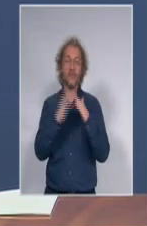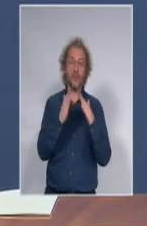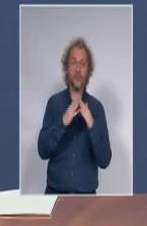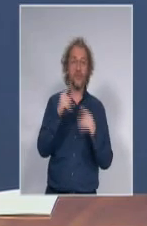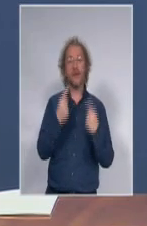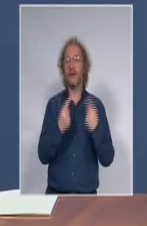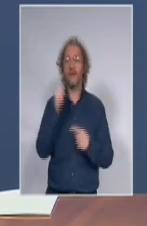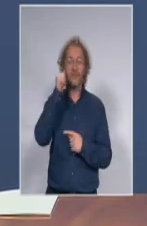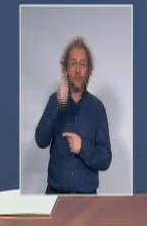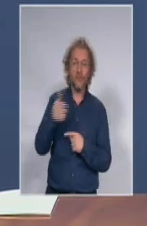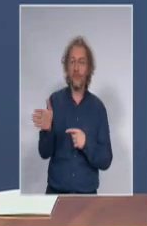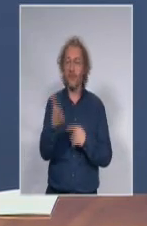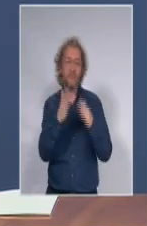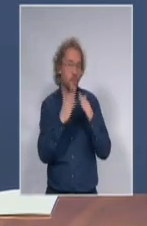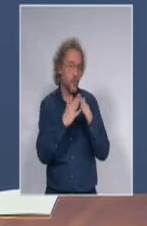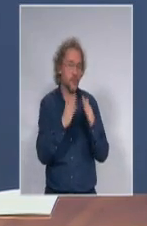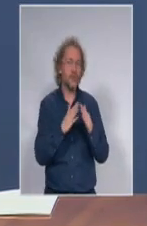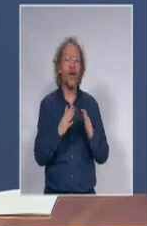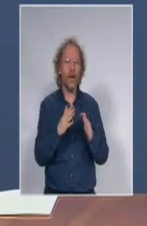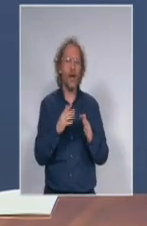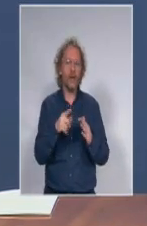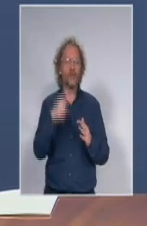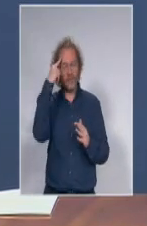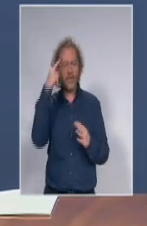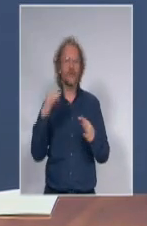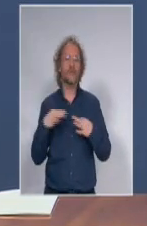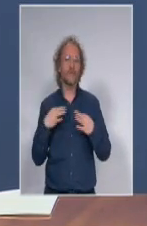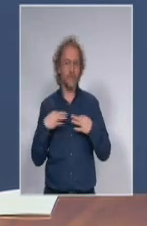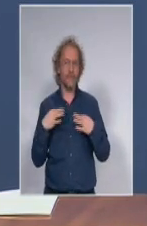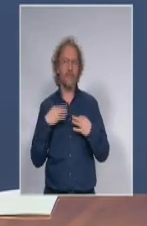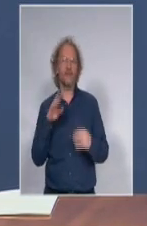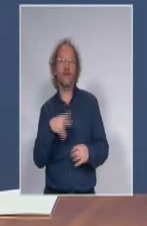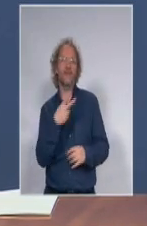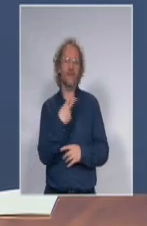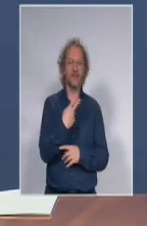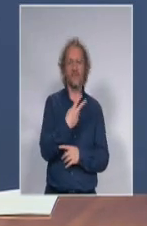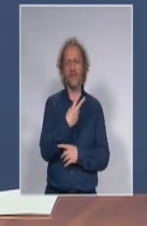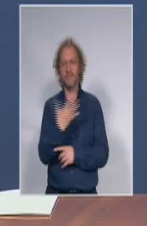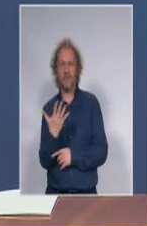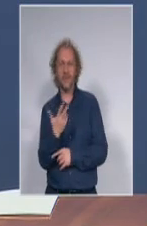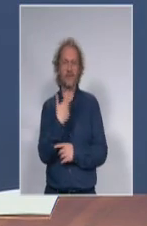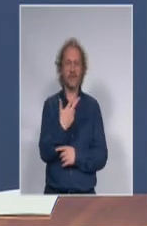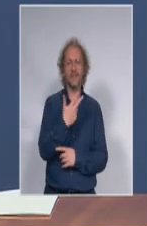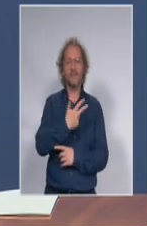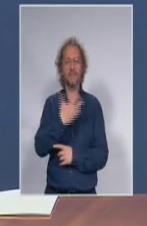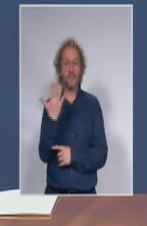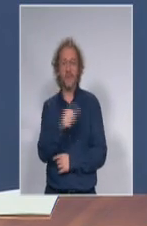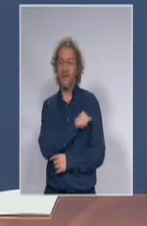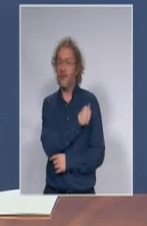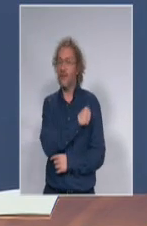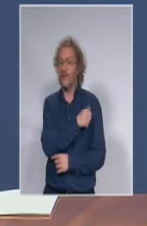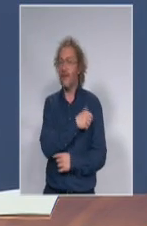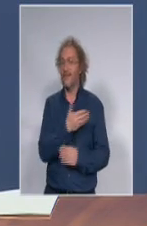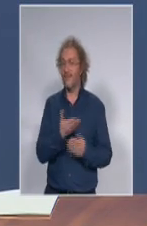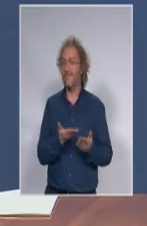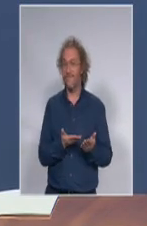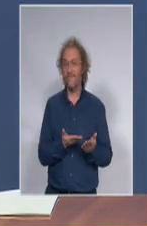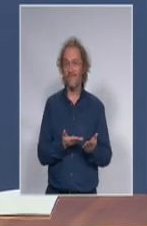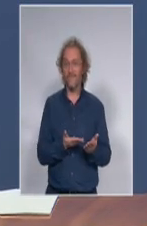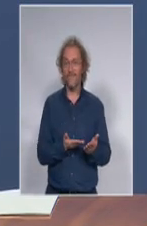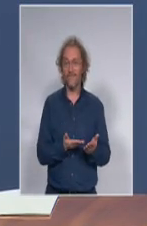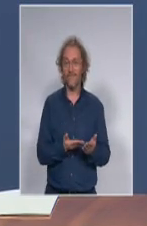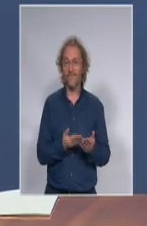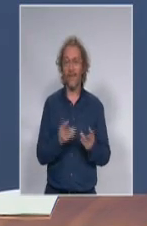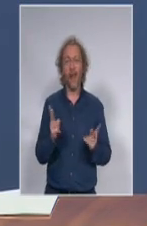To oni koji su zdravi, a imaju 20, 25, 30, 35 godina, oni to, kao što vidite,